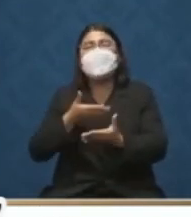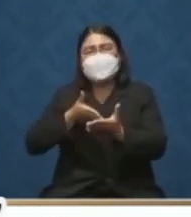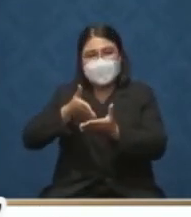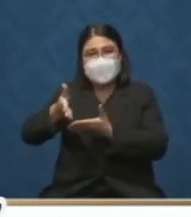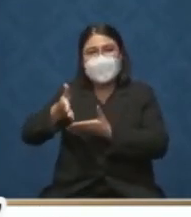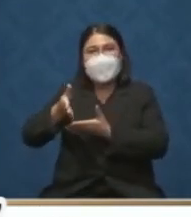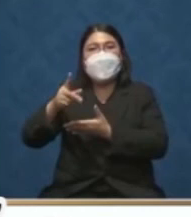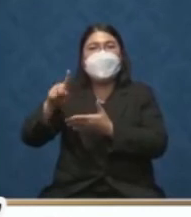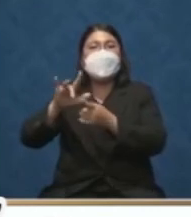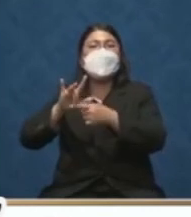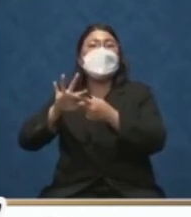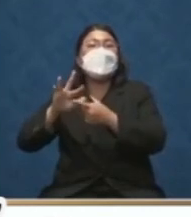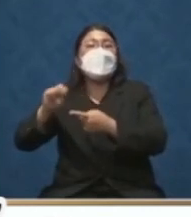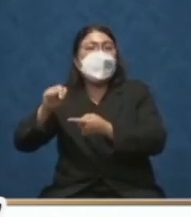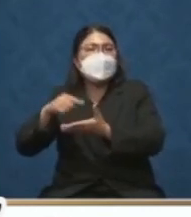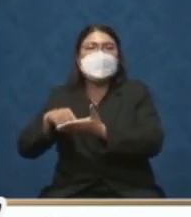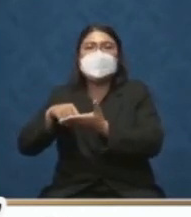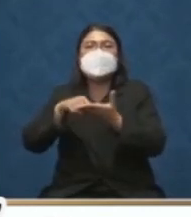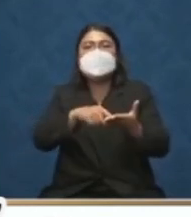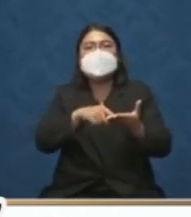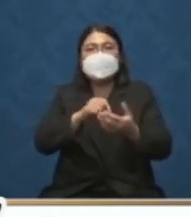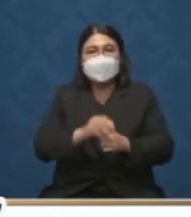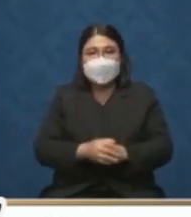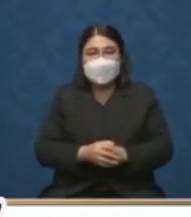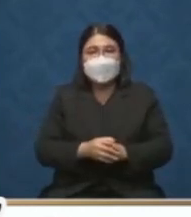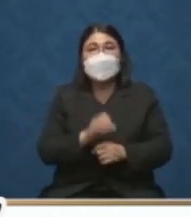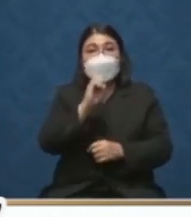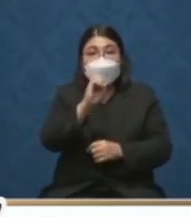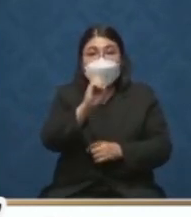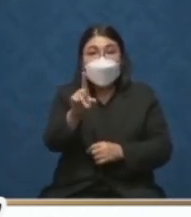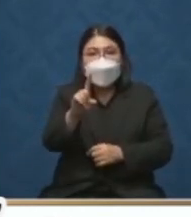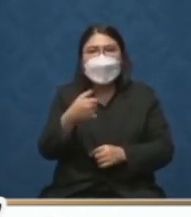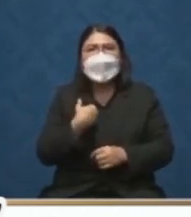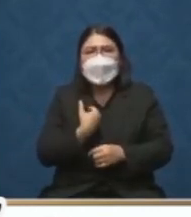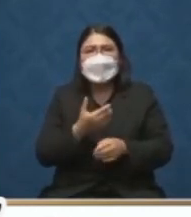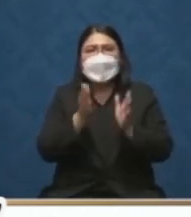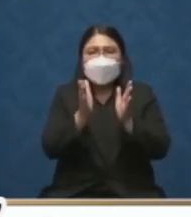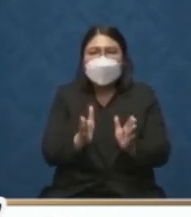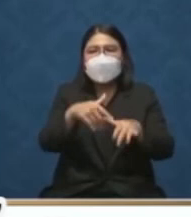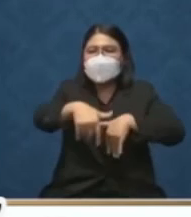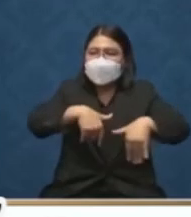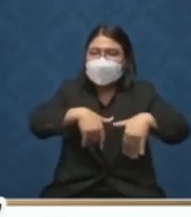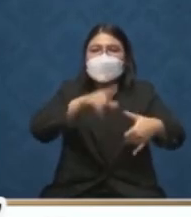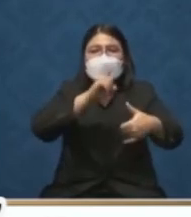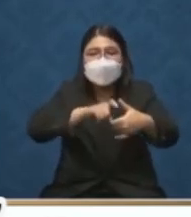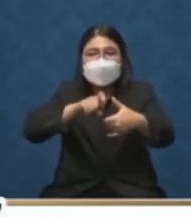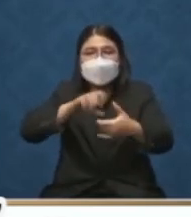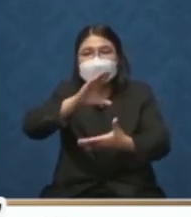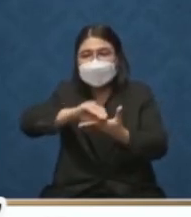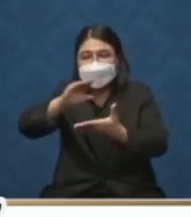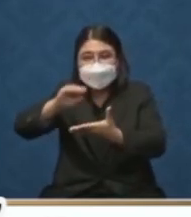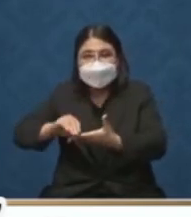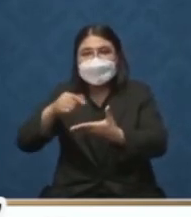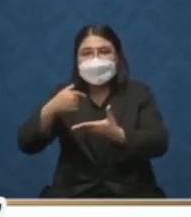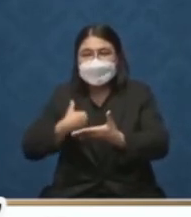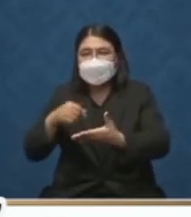านคิดว่ารัฐธรรมนูญฉบับนี้คงแตะต้องไม่ได้แล้วโชคดีครับมีเพื่อนสมาชิกฝ่ายค้าน